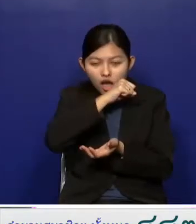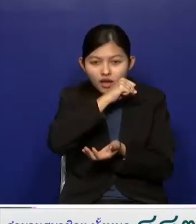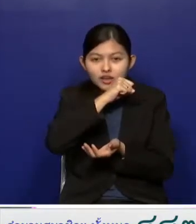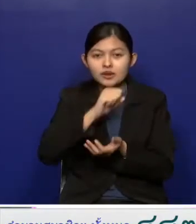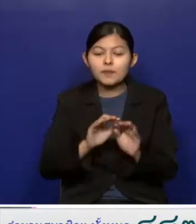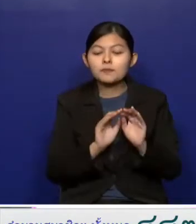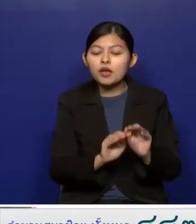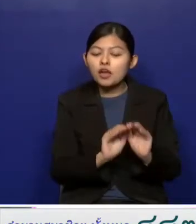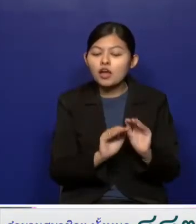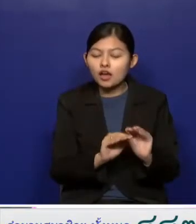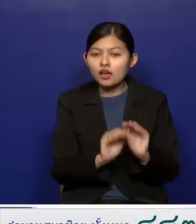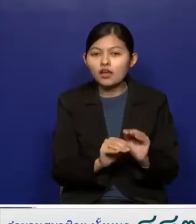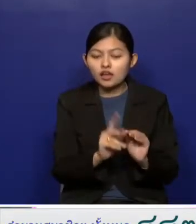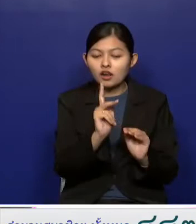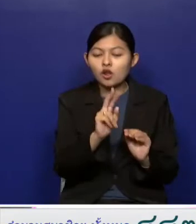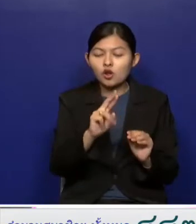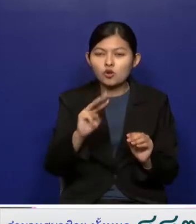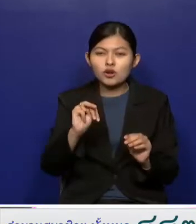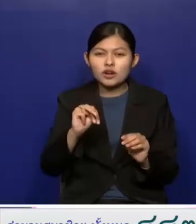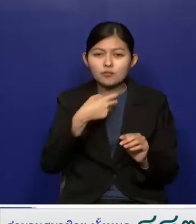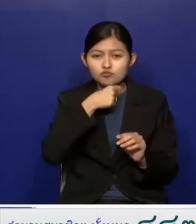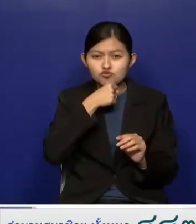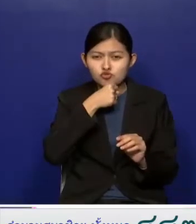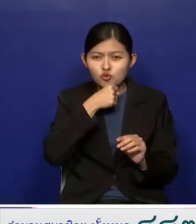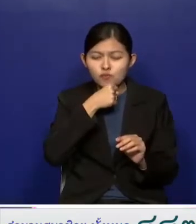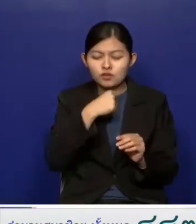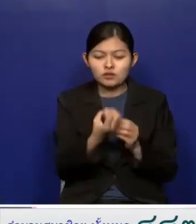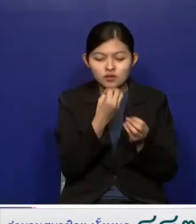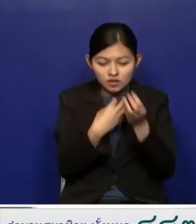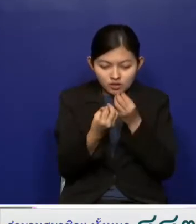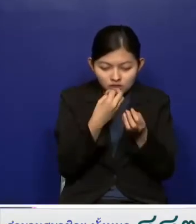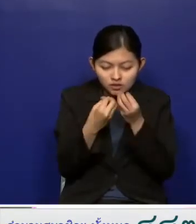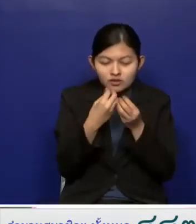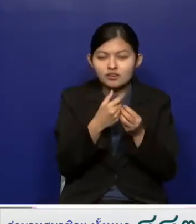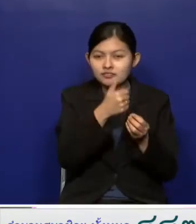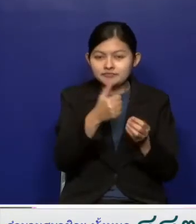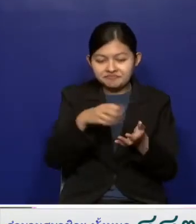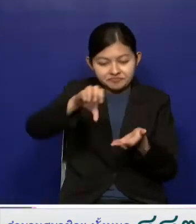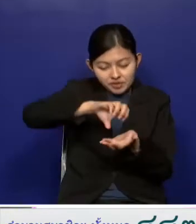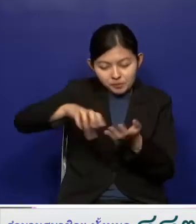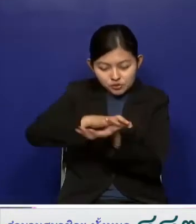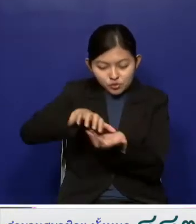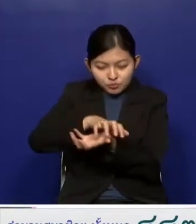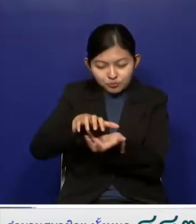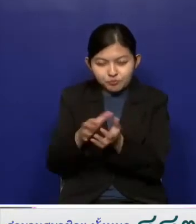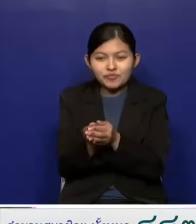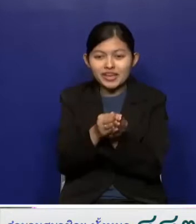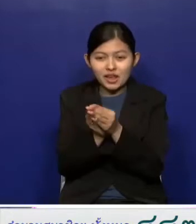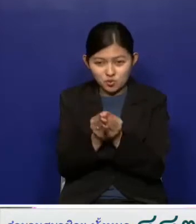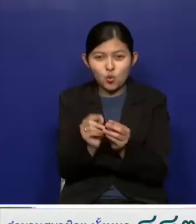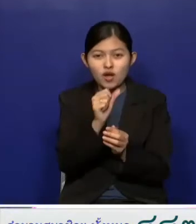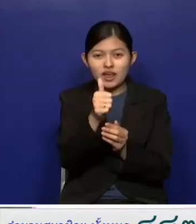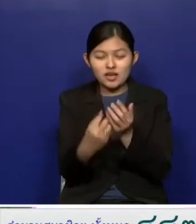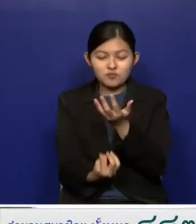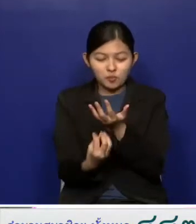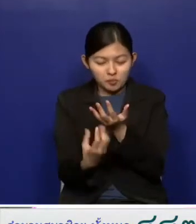ไปหมักเกิดกรดน้ำส้มนำไปเป็นอาหารครับกรดน้ำส้มซึ่งเราก็ใช้ใส่อาหารของเ